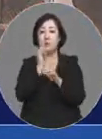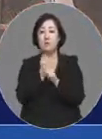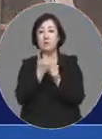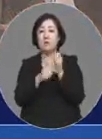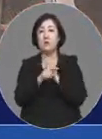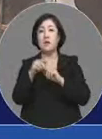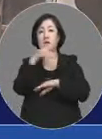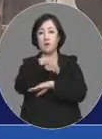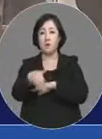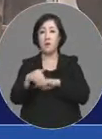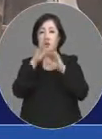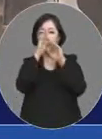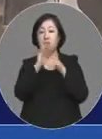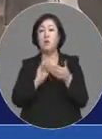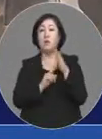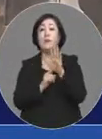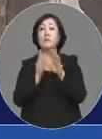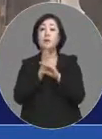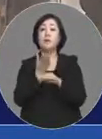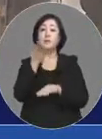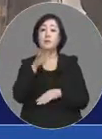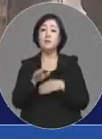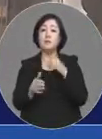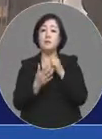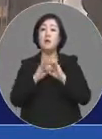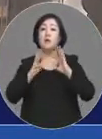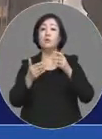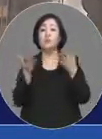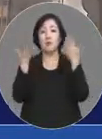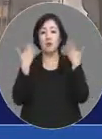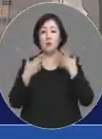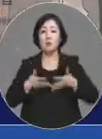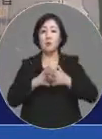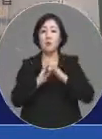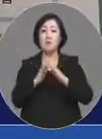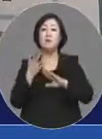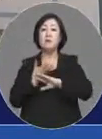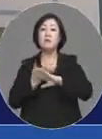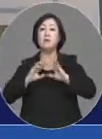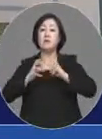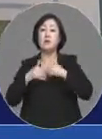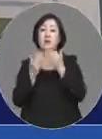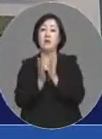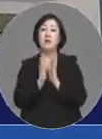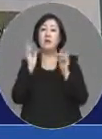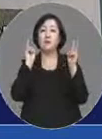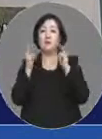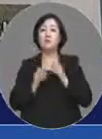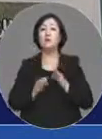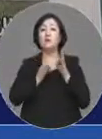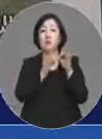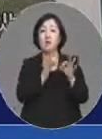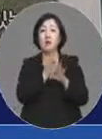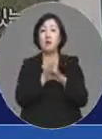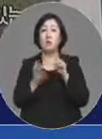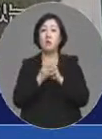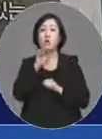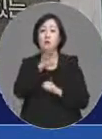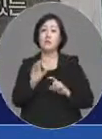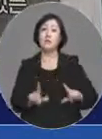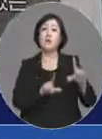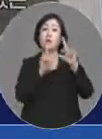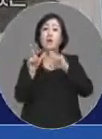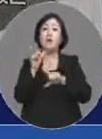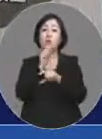청사진을 발표했는데요 국제학교 설립과 외국인 투자 기업 유치 등을 통해 외국인 정착 지원과